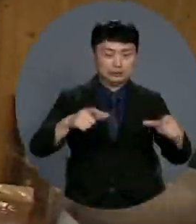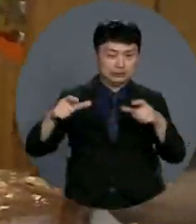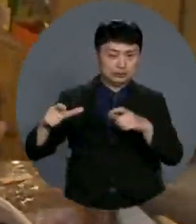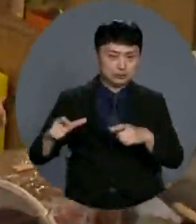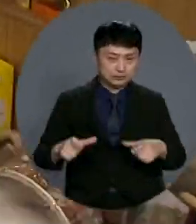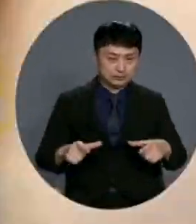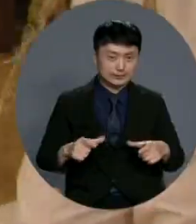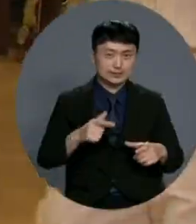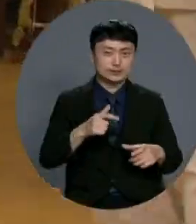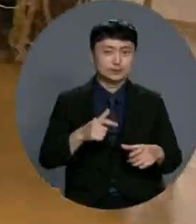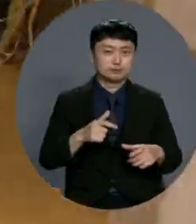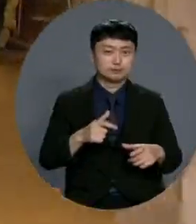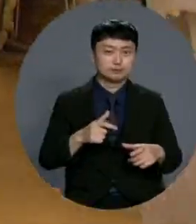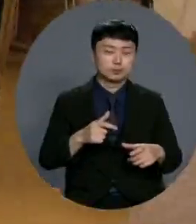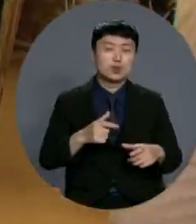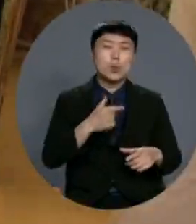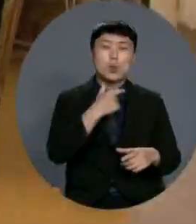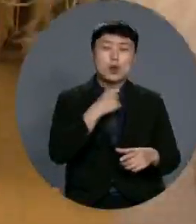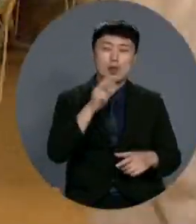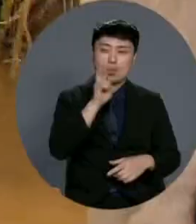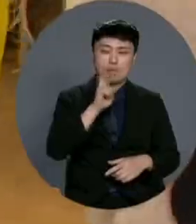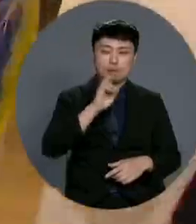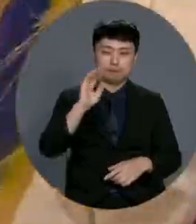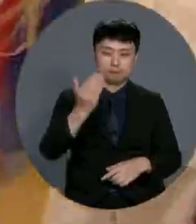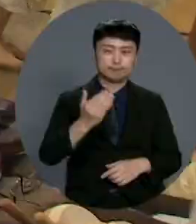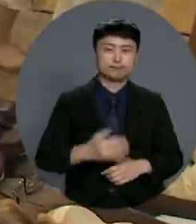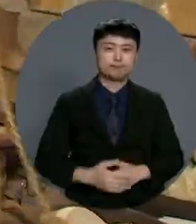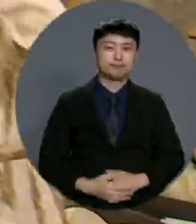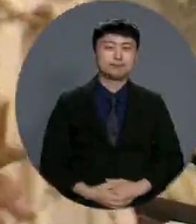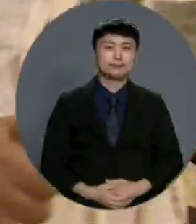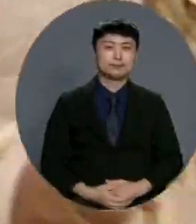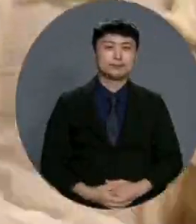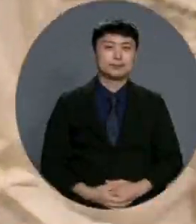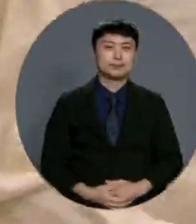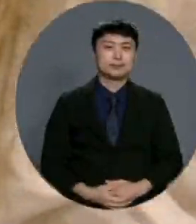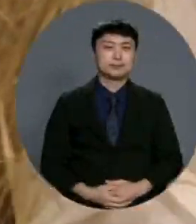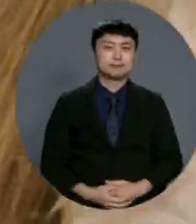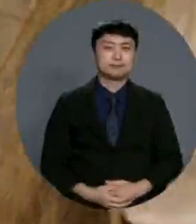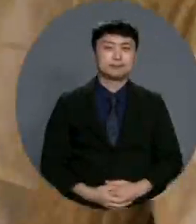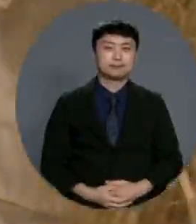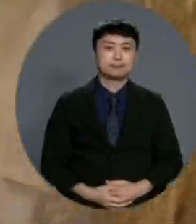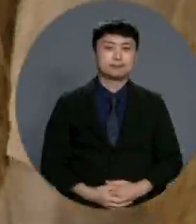주민들에게 희망의 노래가 되고 있습니다. MBC 뉴스 장성훈입니다.